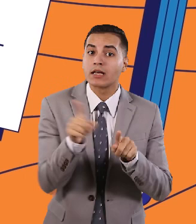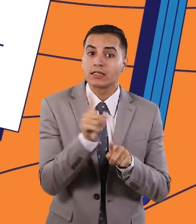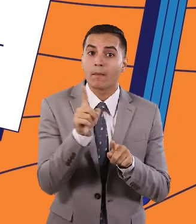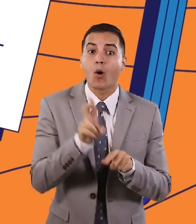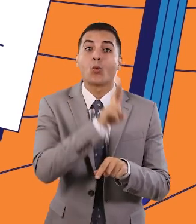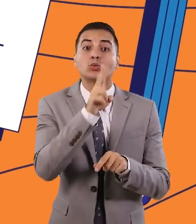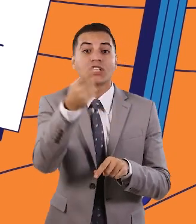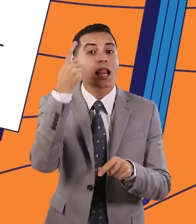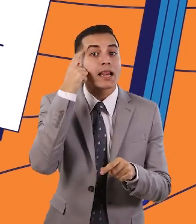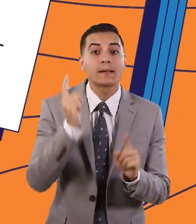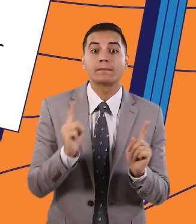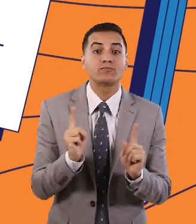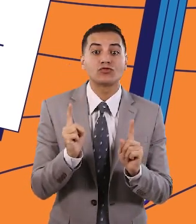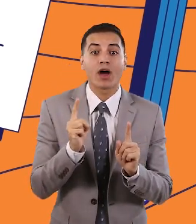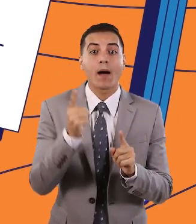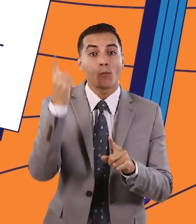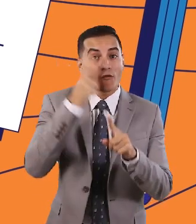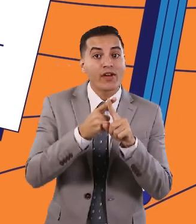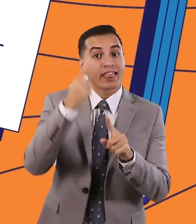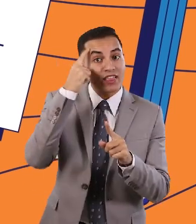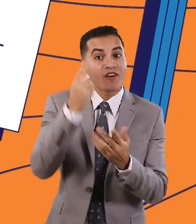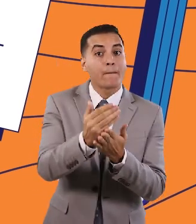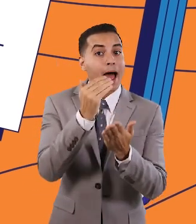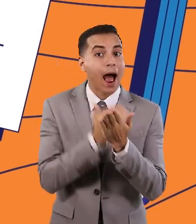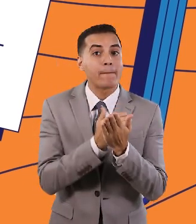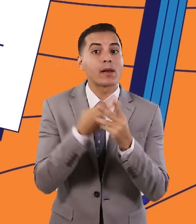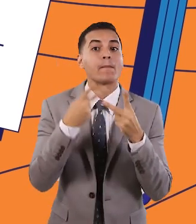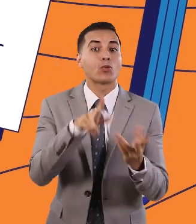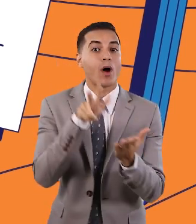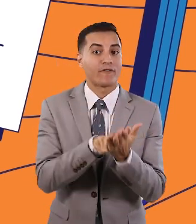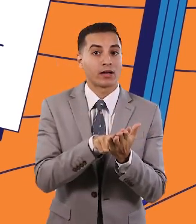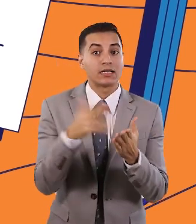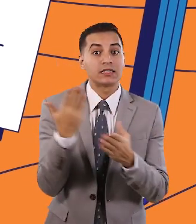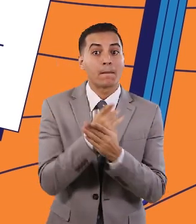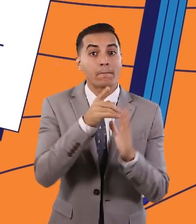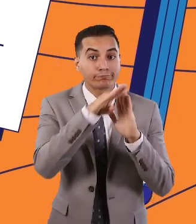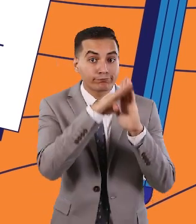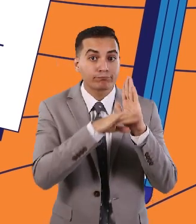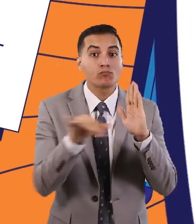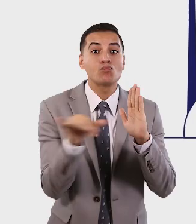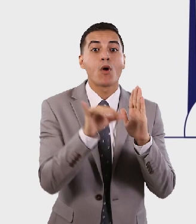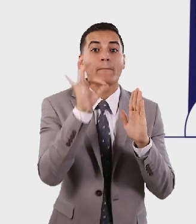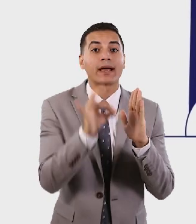الشروط والاحكام كلها، وتسال على اللي مش فاهمه وتفهمه قبل ما توافق عليه،